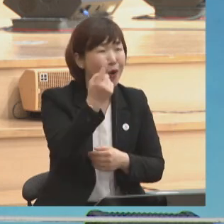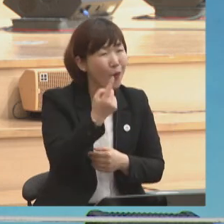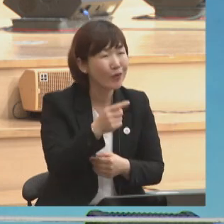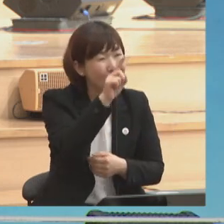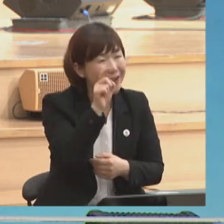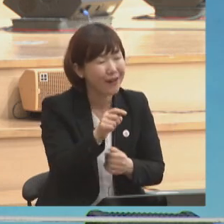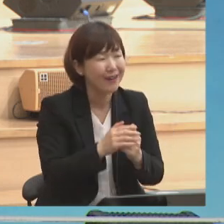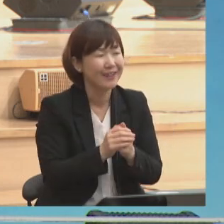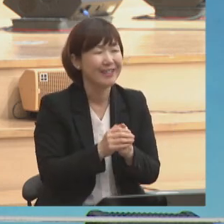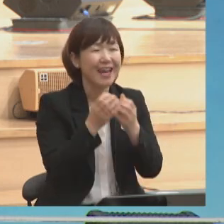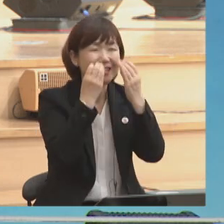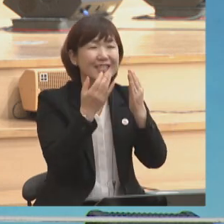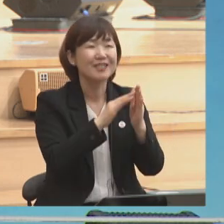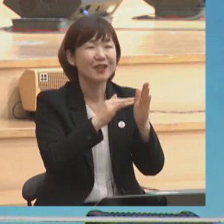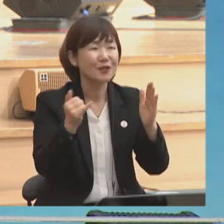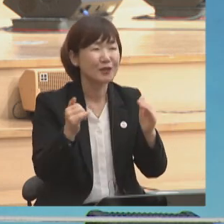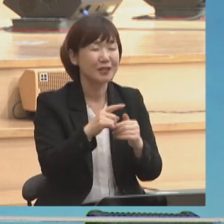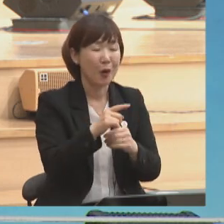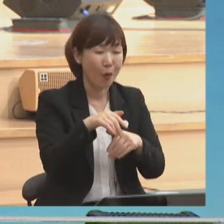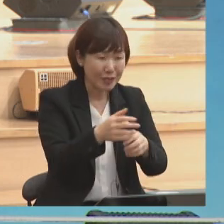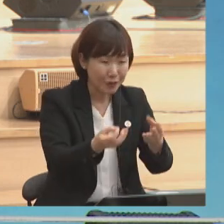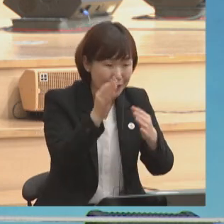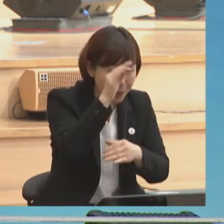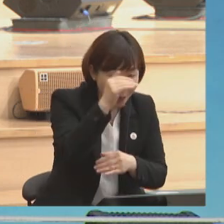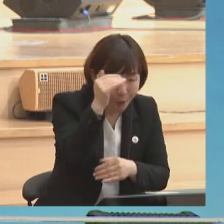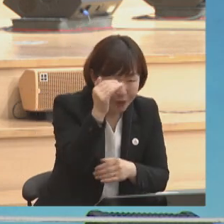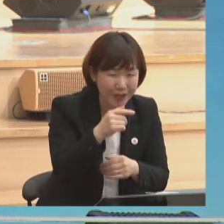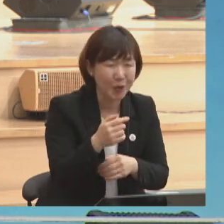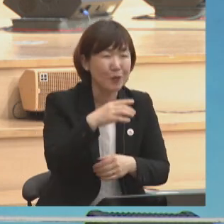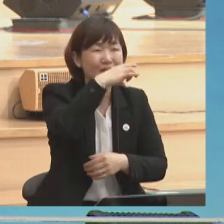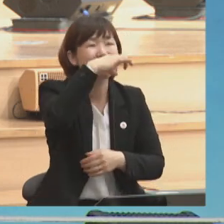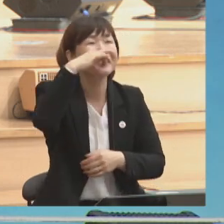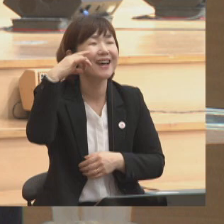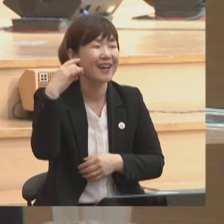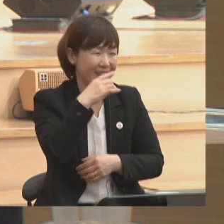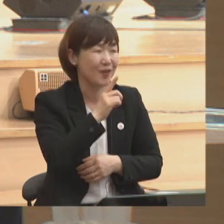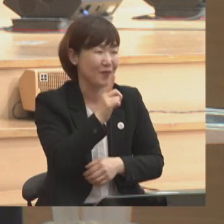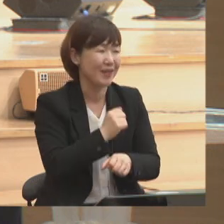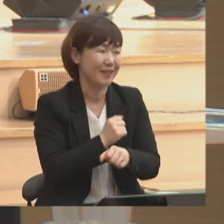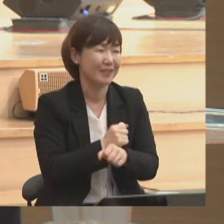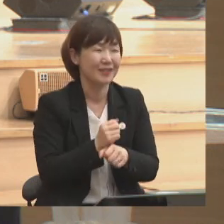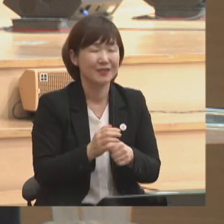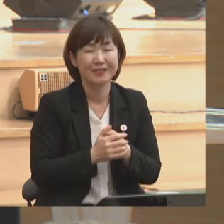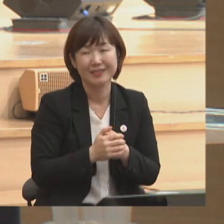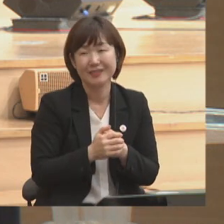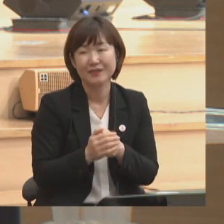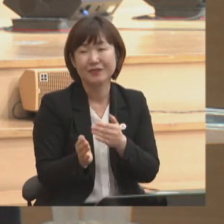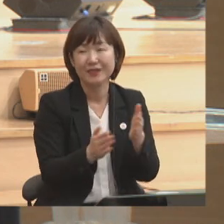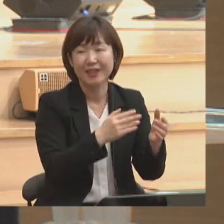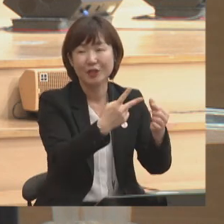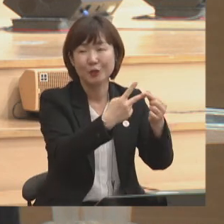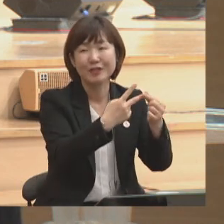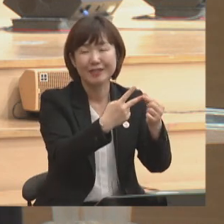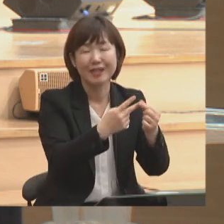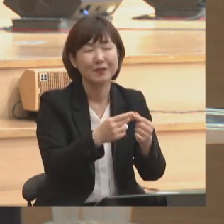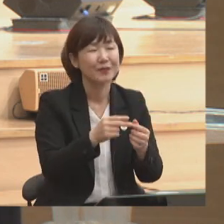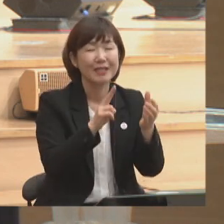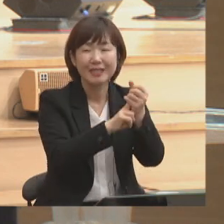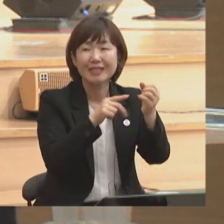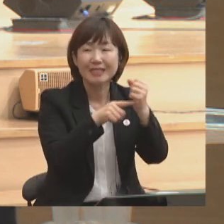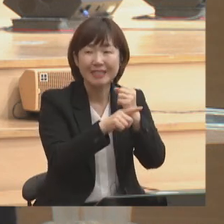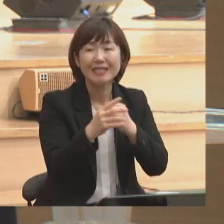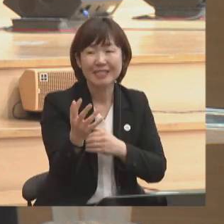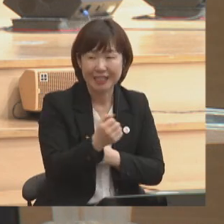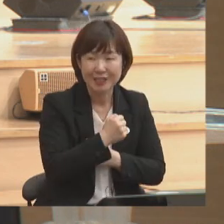가족들이 신난대. 또 하나 예수님의 전도가 어떤 거냐 따라하십시다. 의도를 가지고, 의도를 가지고